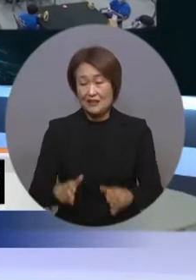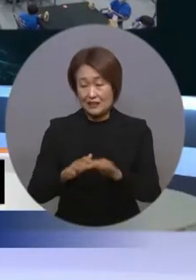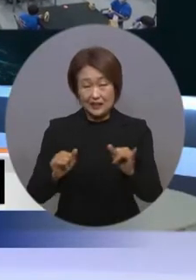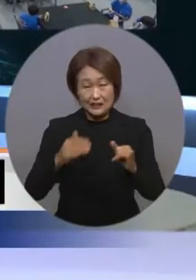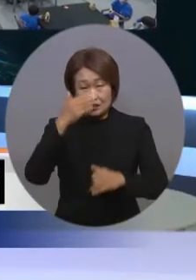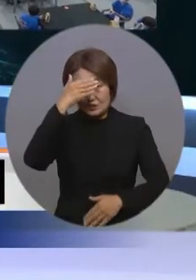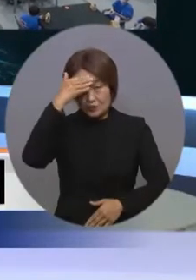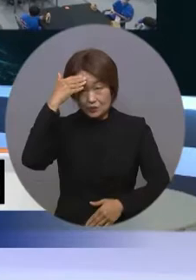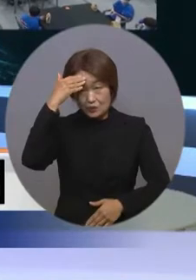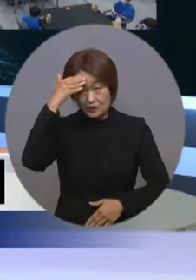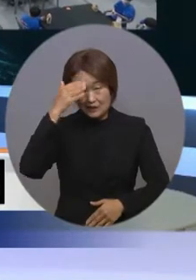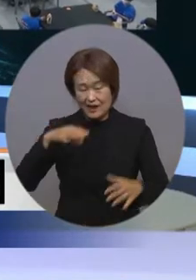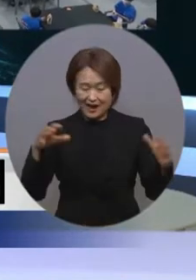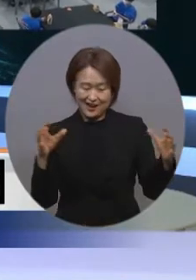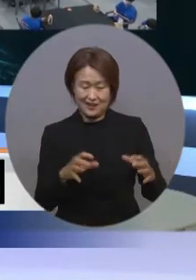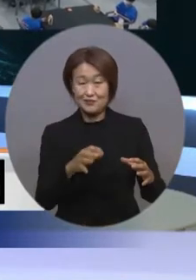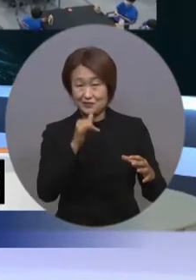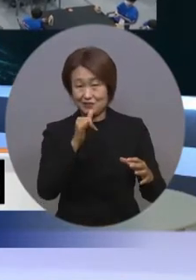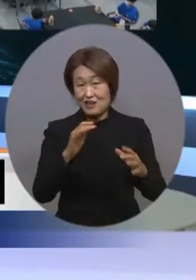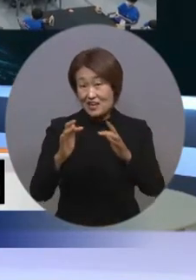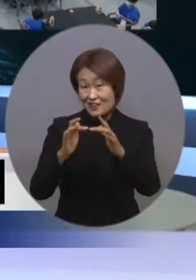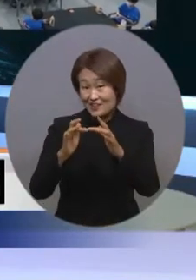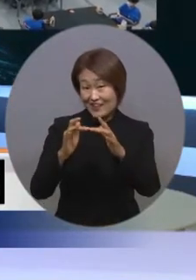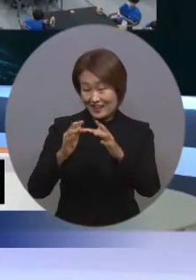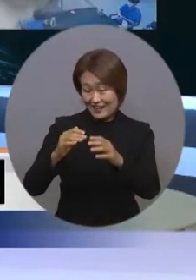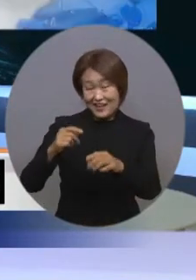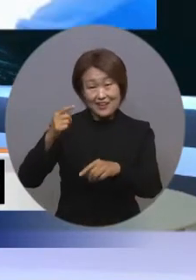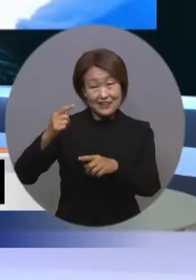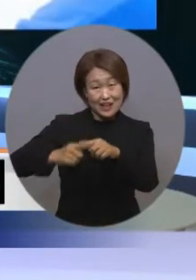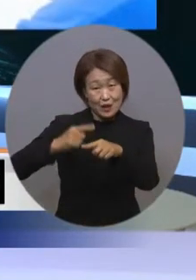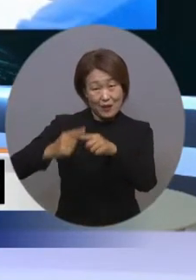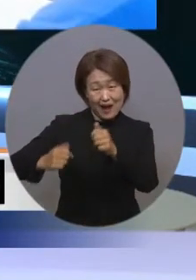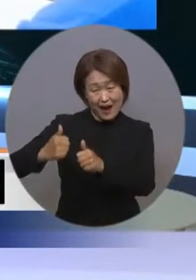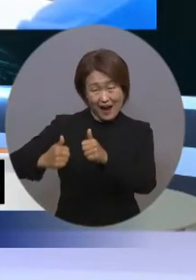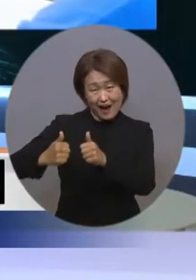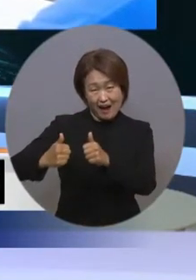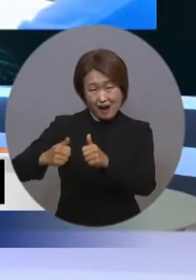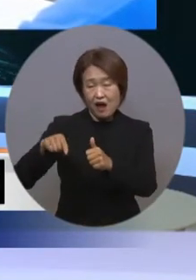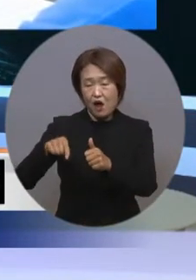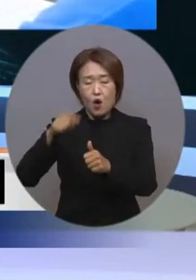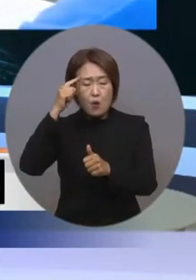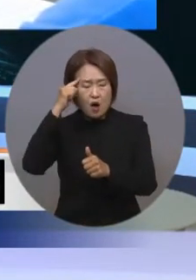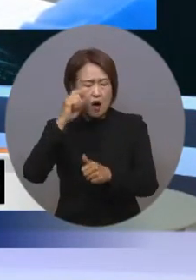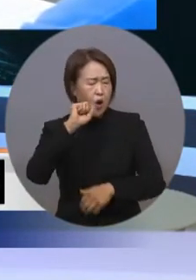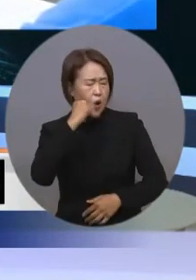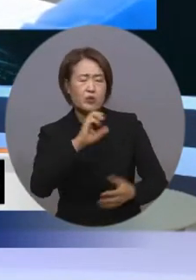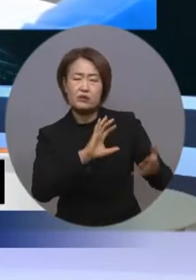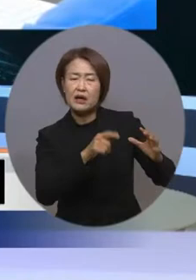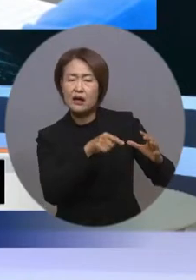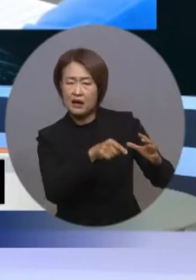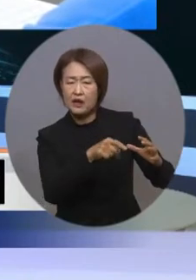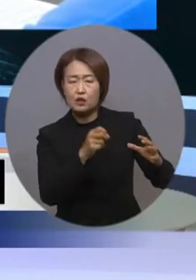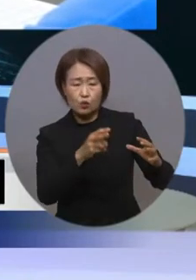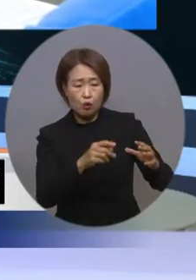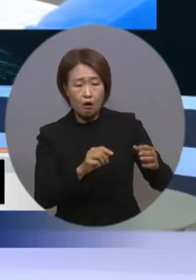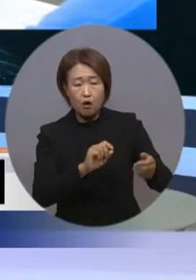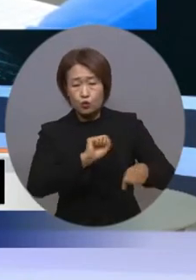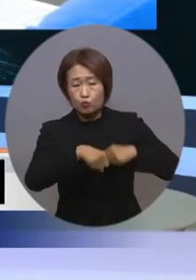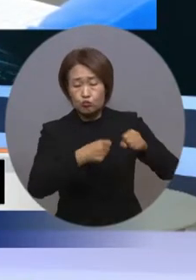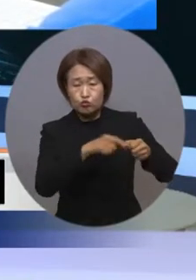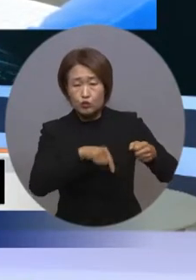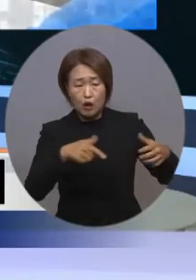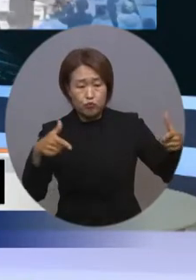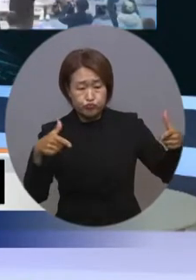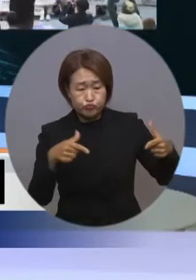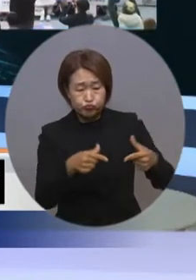청소년들이 한자리에 모였습니다. 코딩 챌린지를 통해 빈곤 국가에 식량을 조달하고 멸종위기 동물을 구하는 등